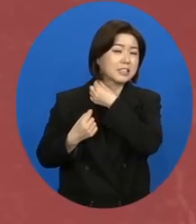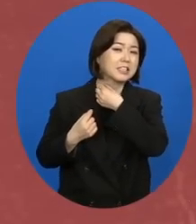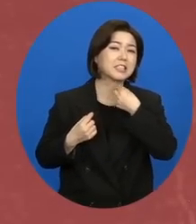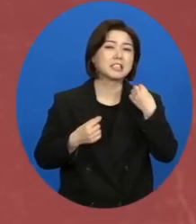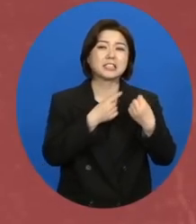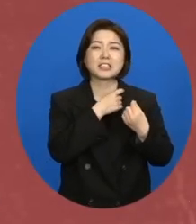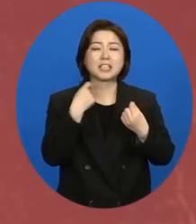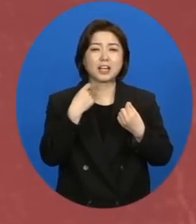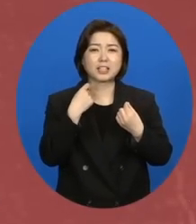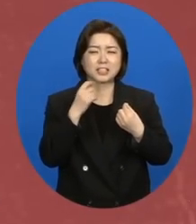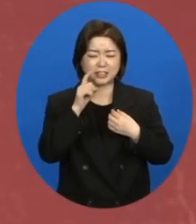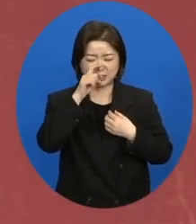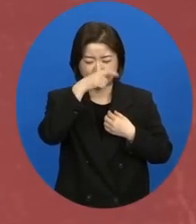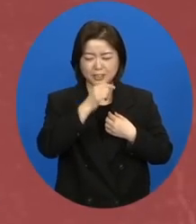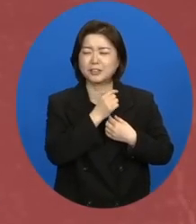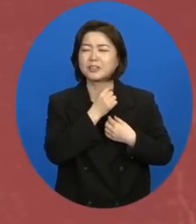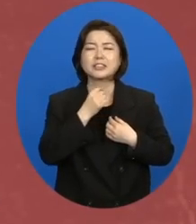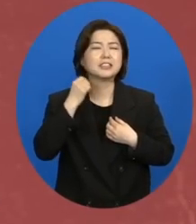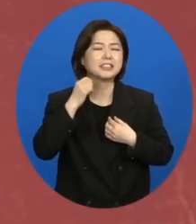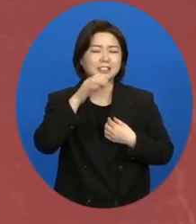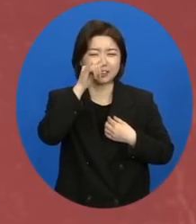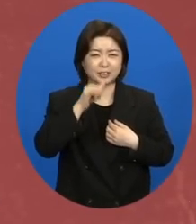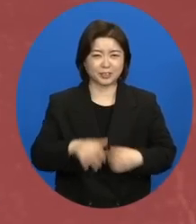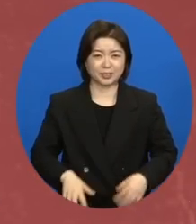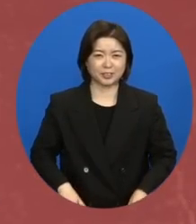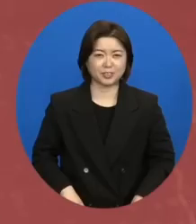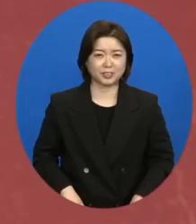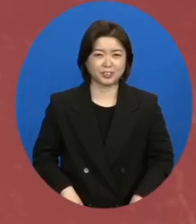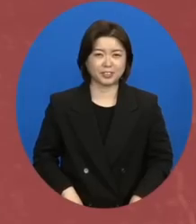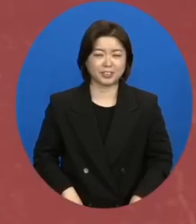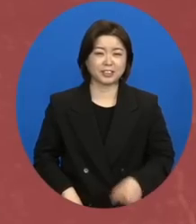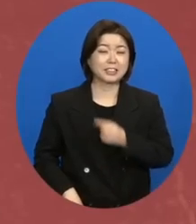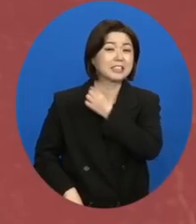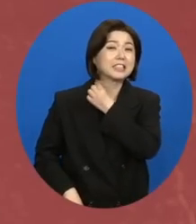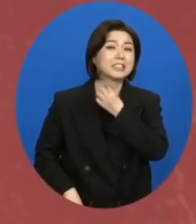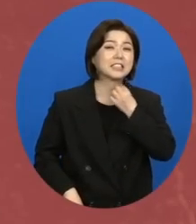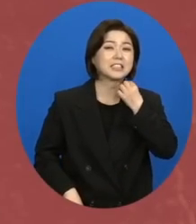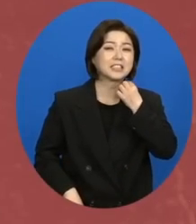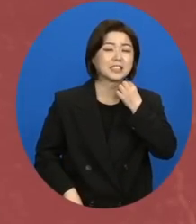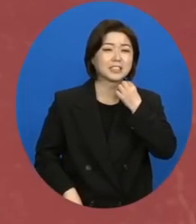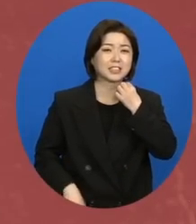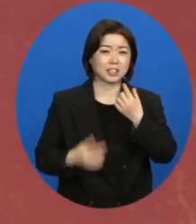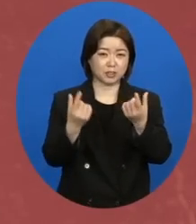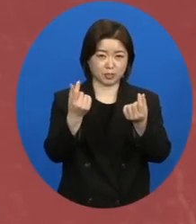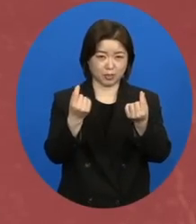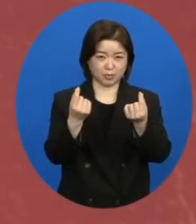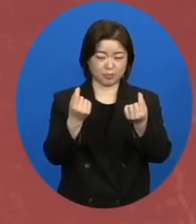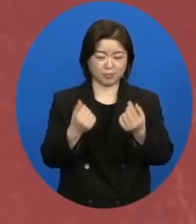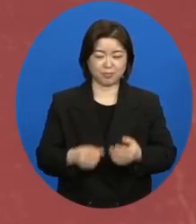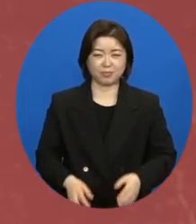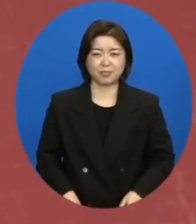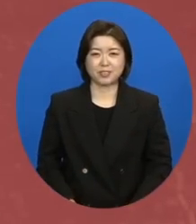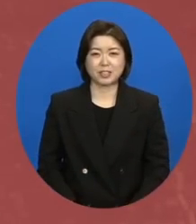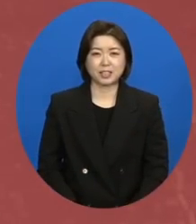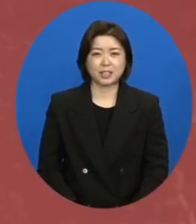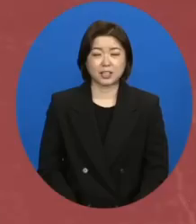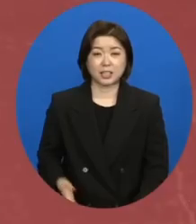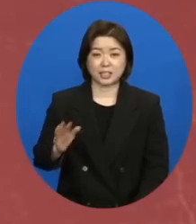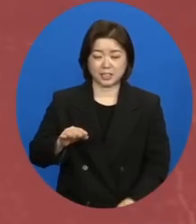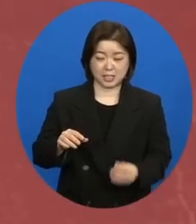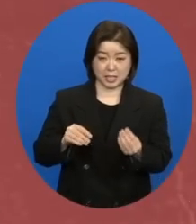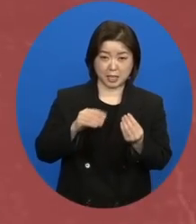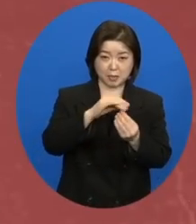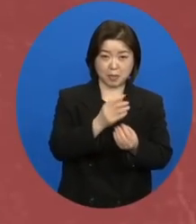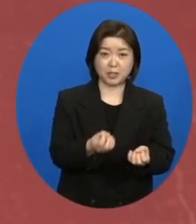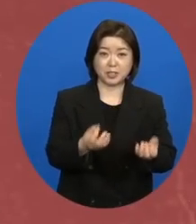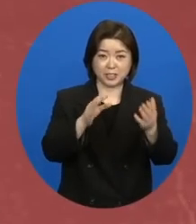달고 다녀요. 떼 목걸이라고 이렇게. 떼가 이게 목걸이가 된 애들이 많았어. 그런데 명절이 되면